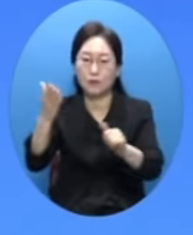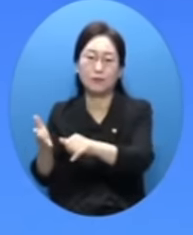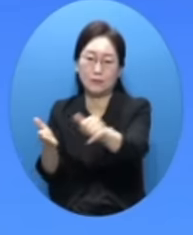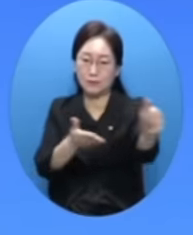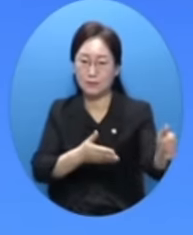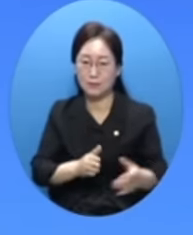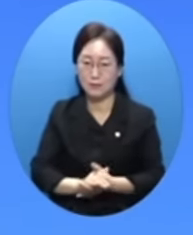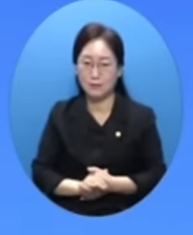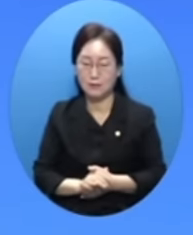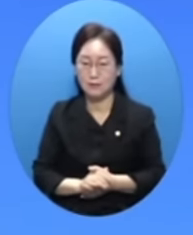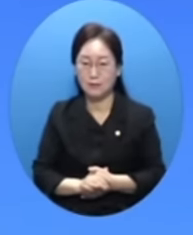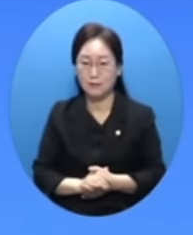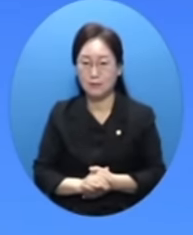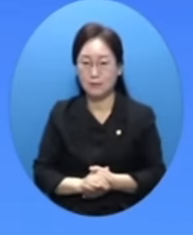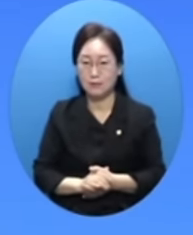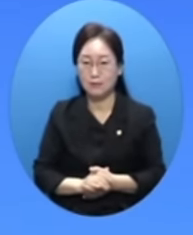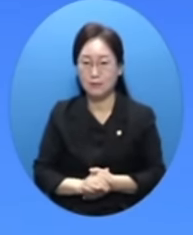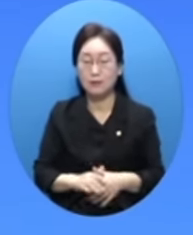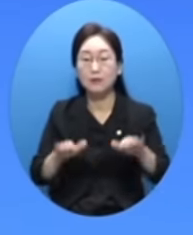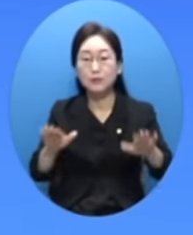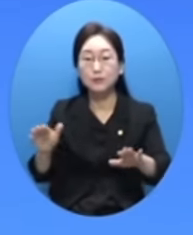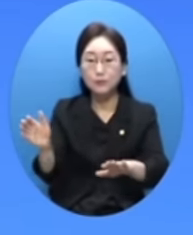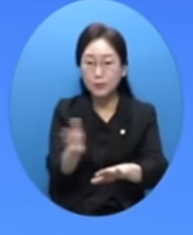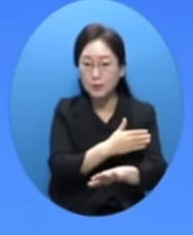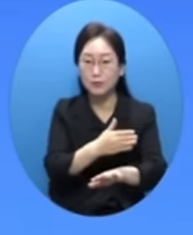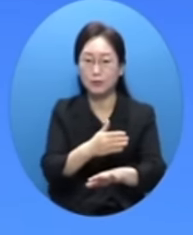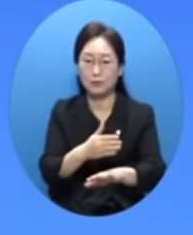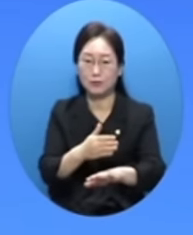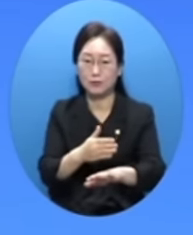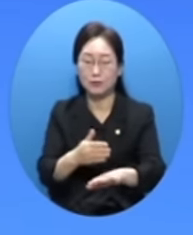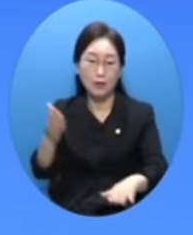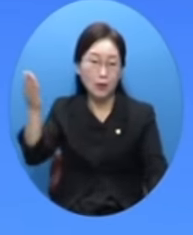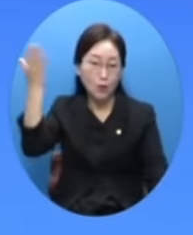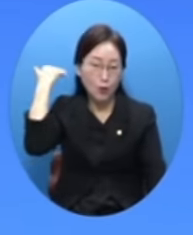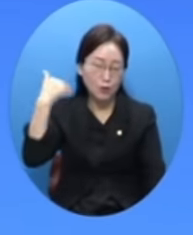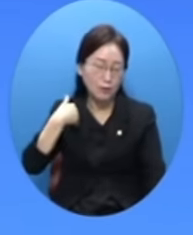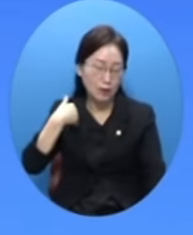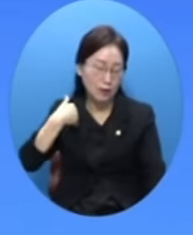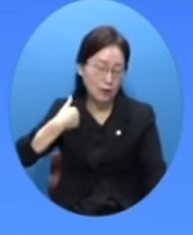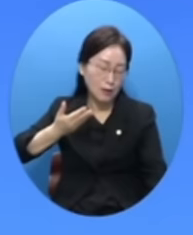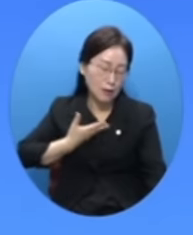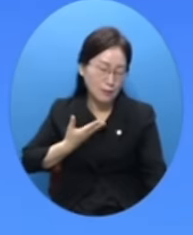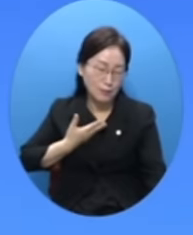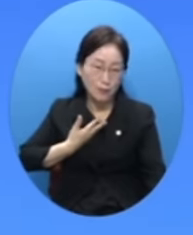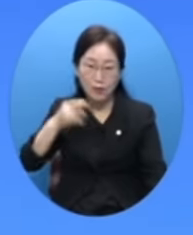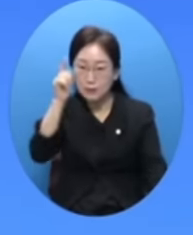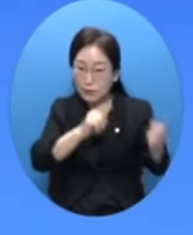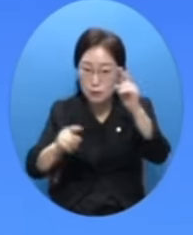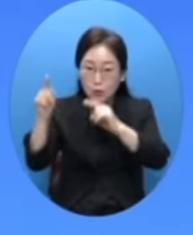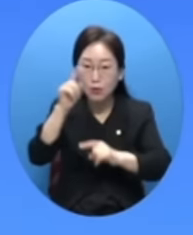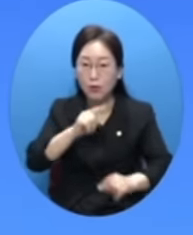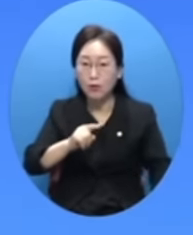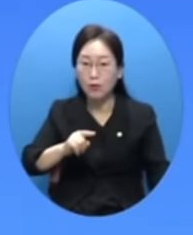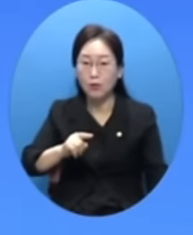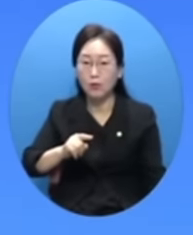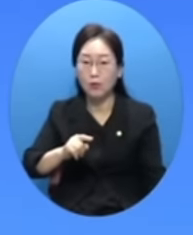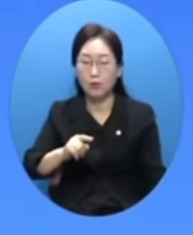바랍니다. 오늘 이 시간 이후로 과거의 나를 괴롭혔던 과거의 상처,